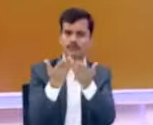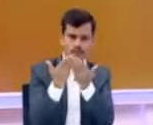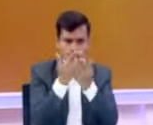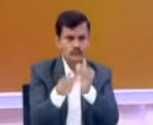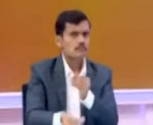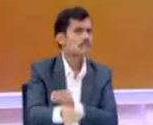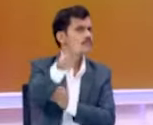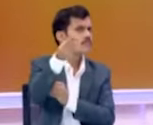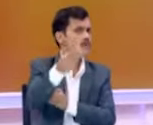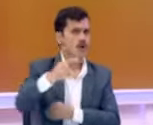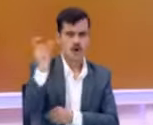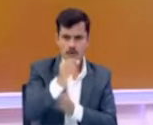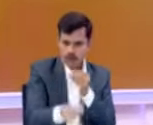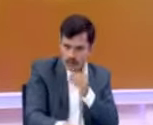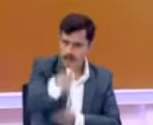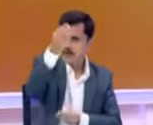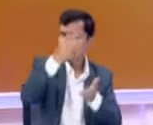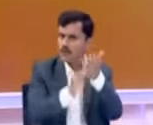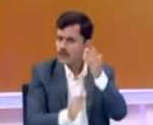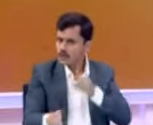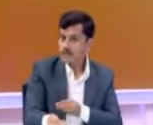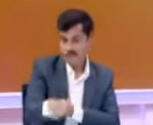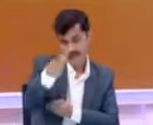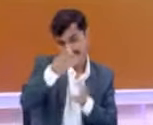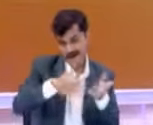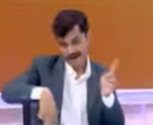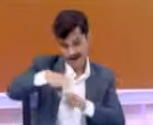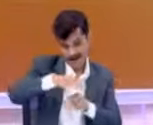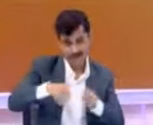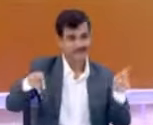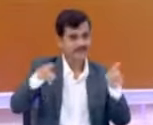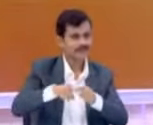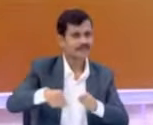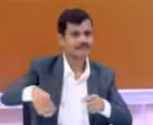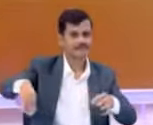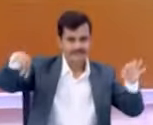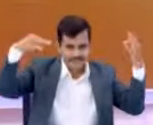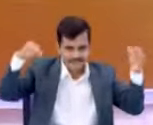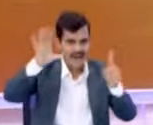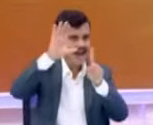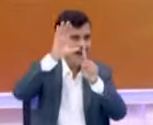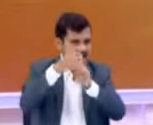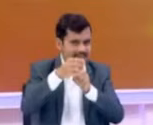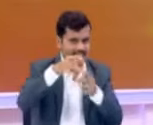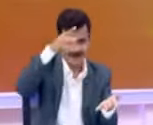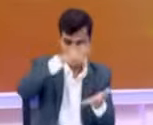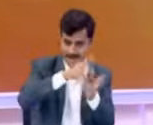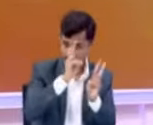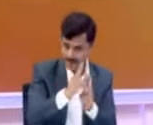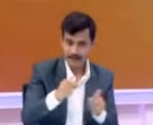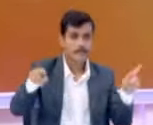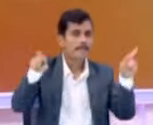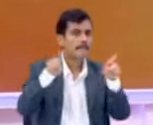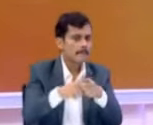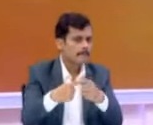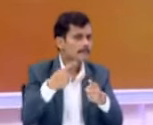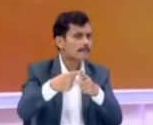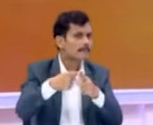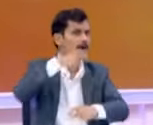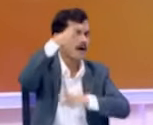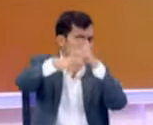फैसिलिटीज, बहुत कॉलेजेस हैं, बहुत यूनिवर्सिटीज हैं, और बहुत बड़ा एक सांस्कृतिक केंद्र है, और इंडस्ट्रियल सेंटर भी बहुत बड़ा